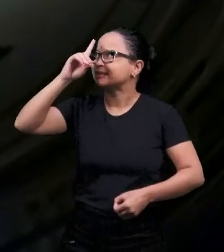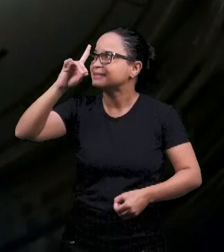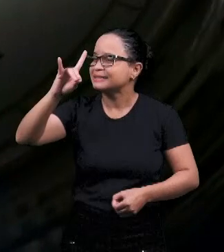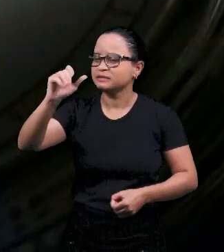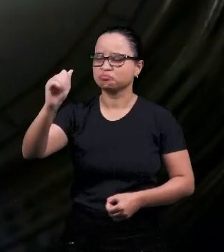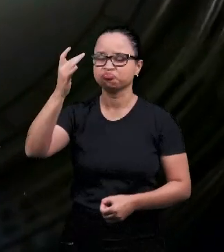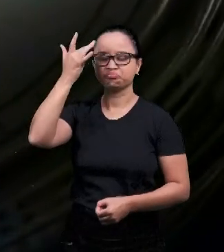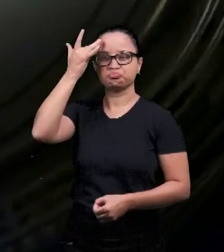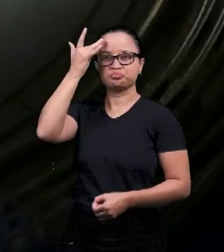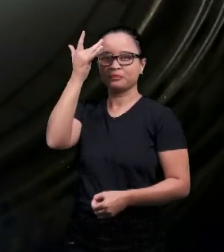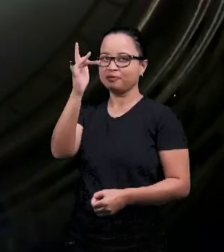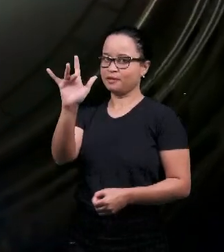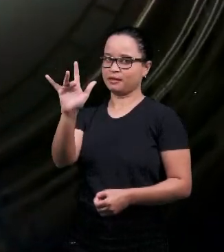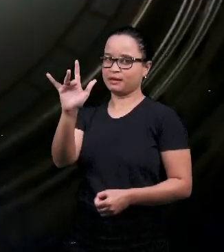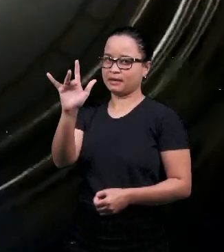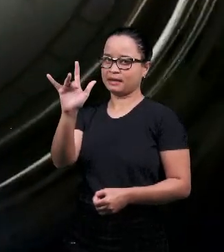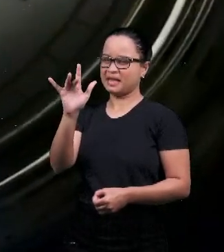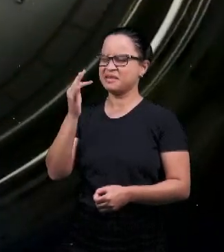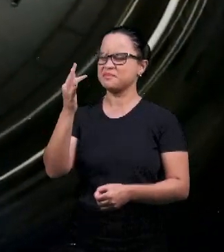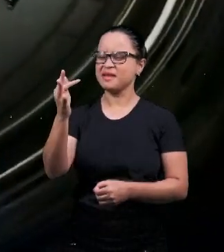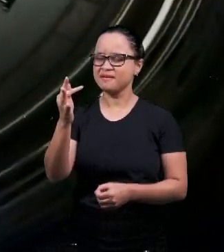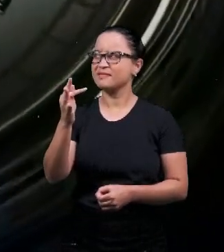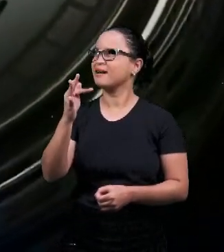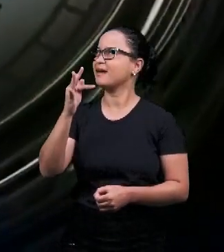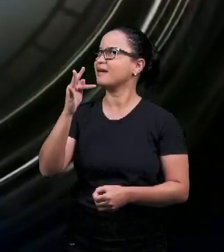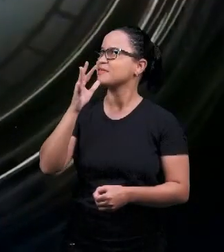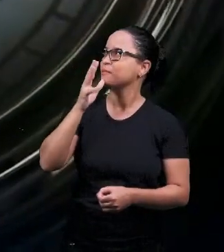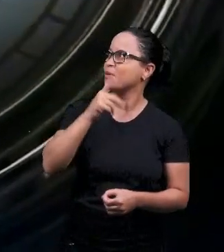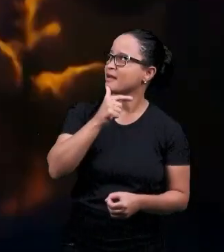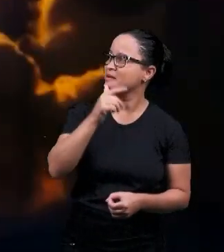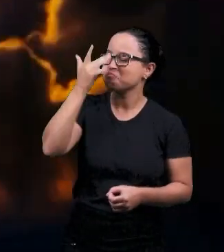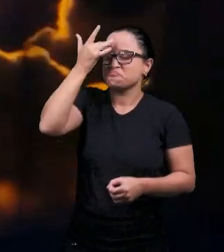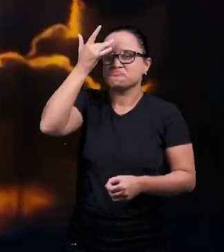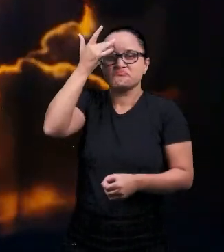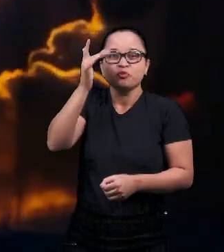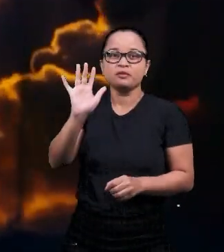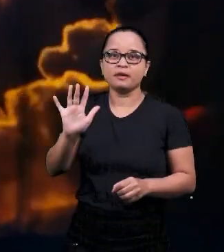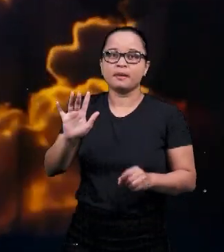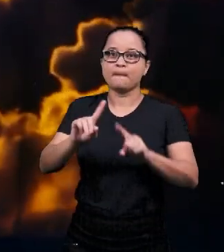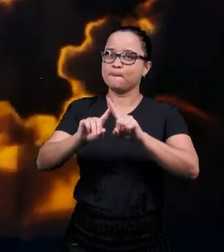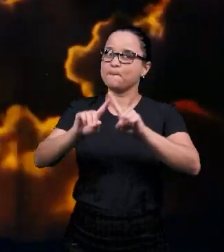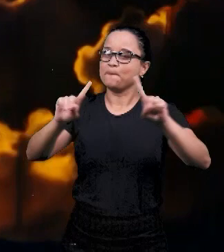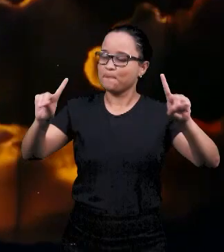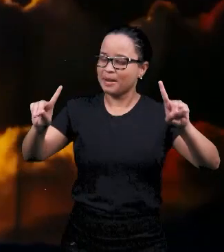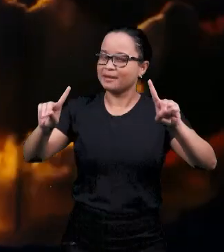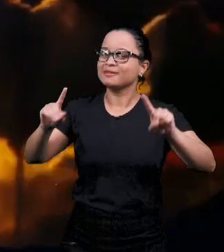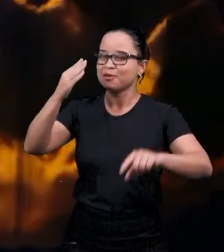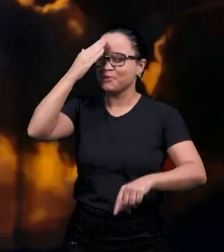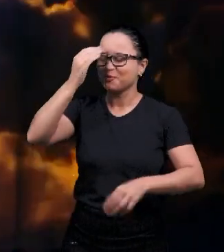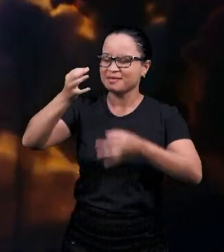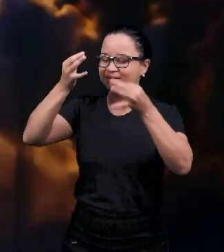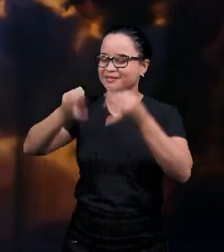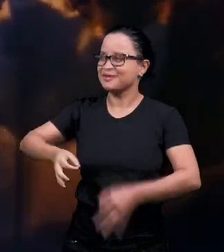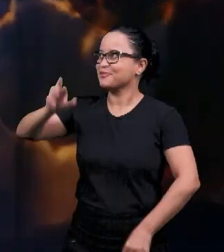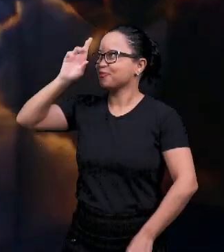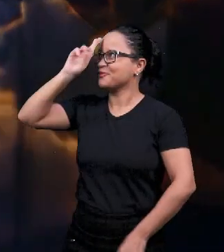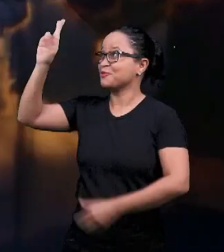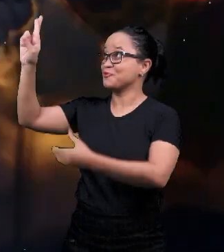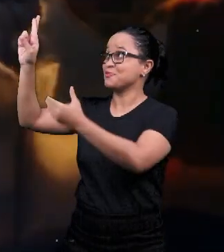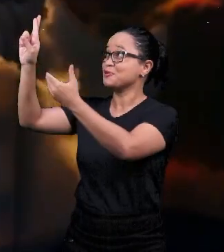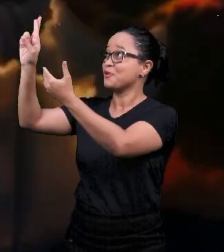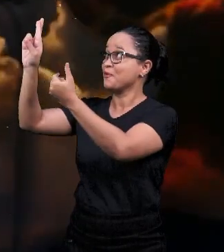И когда придет Иисус, я не знаю, скоро ли или замедлит чуть-чуть, но